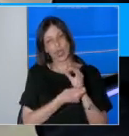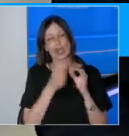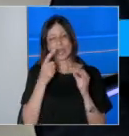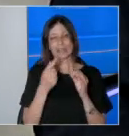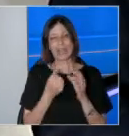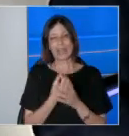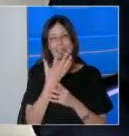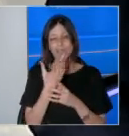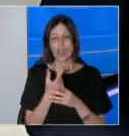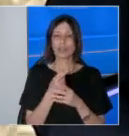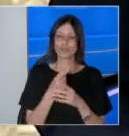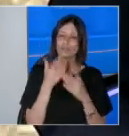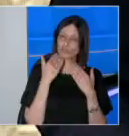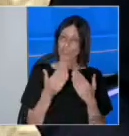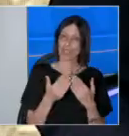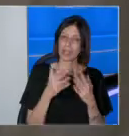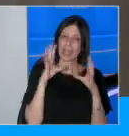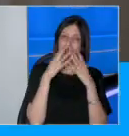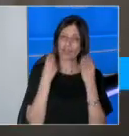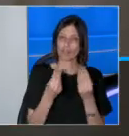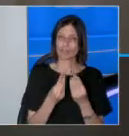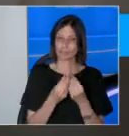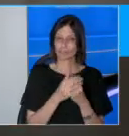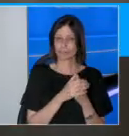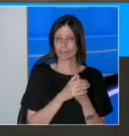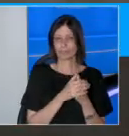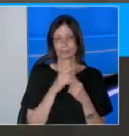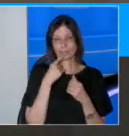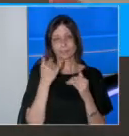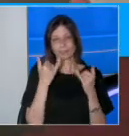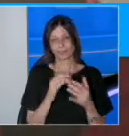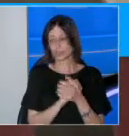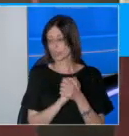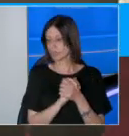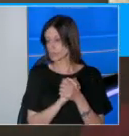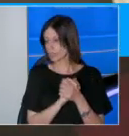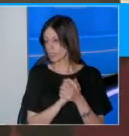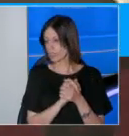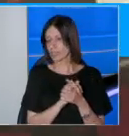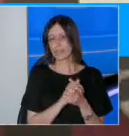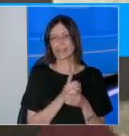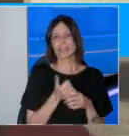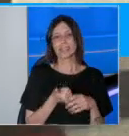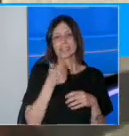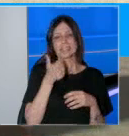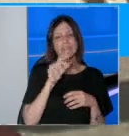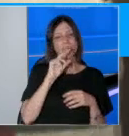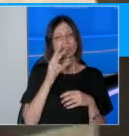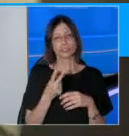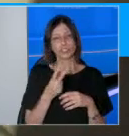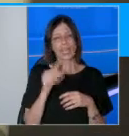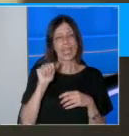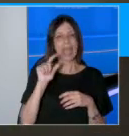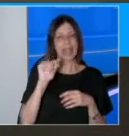רבה. תודה רבה, ערב טוב. נגיד עכשיו שלום לניצב משנה אלי לוי, דובר משטרת